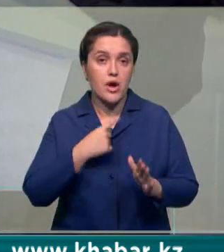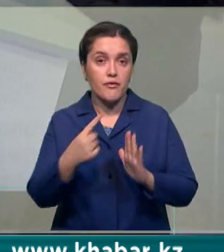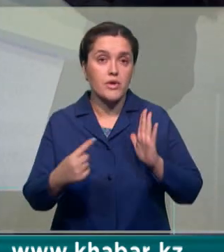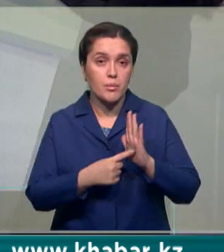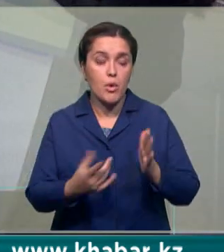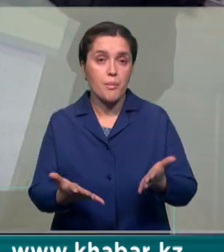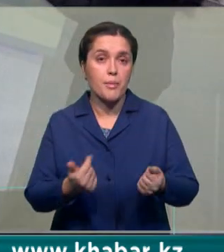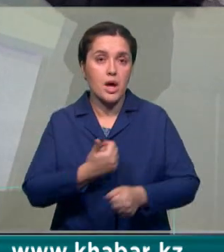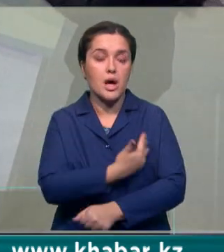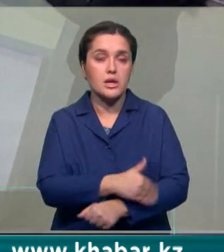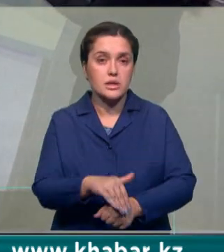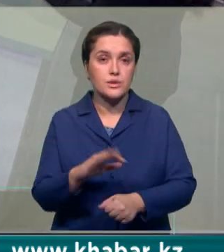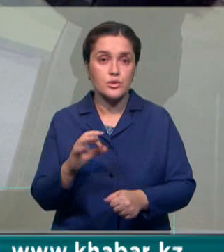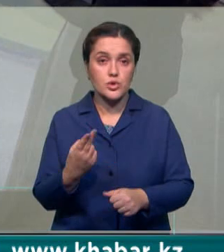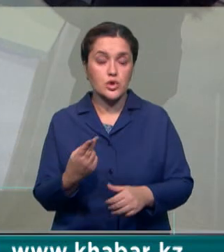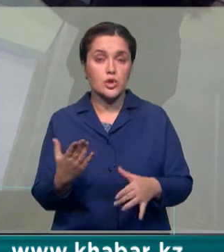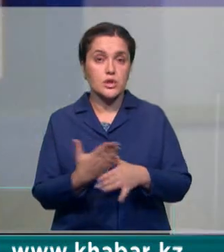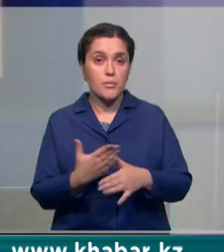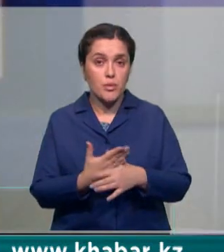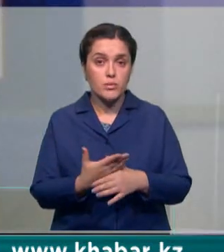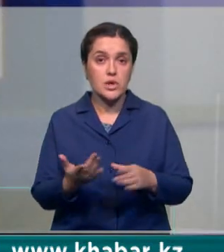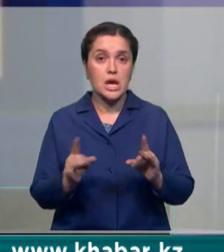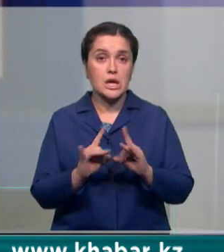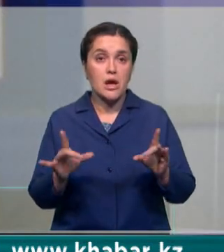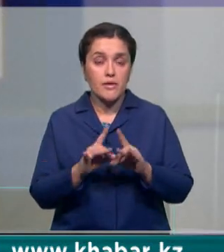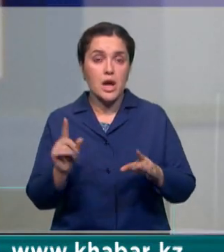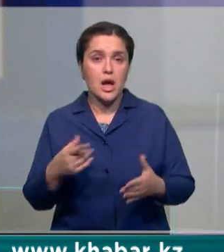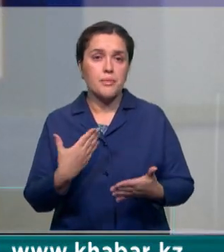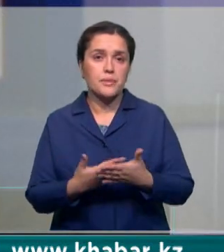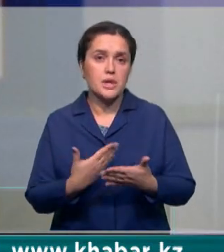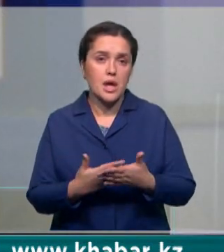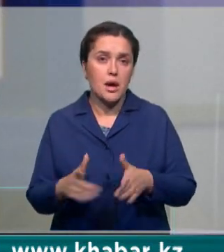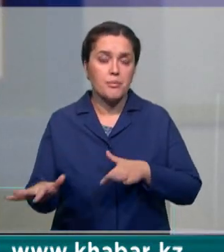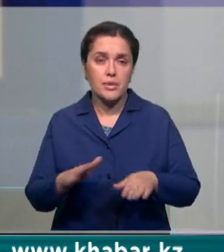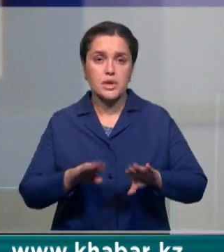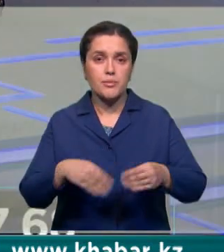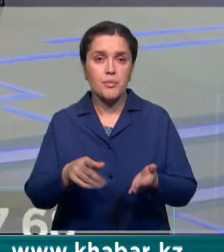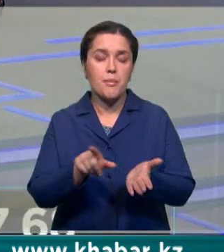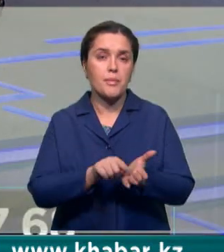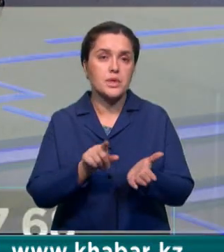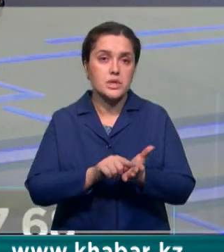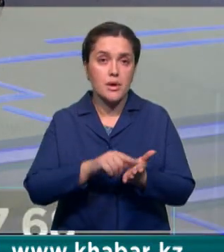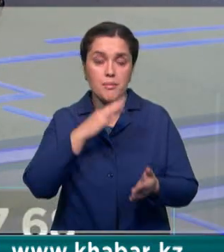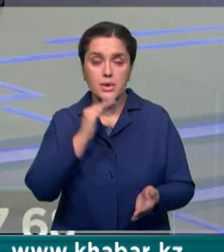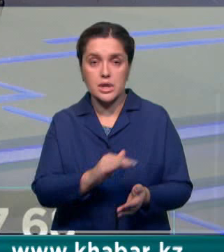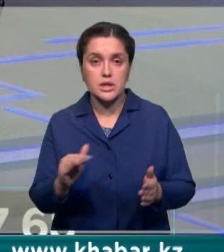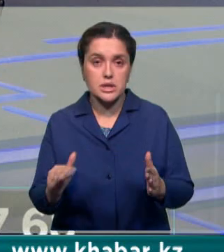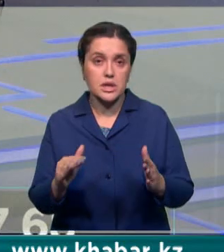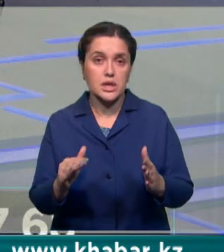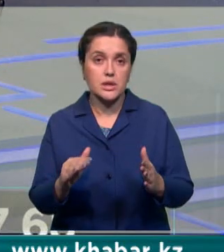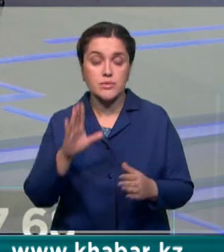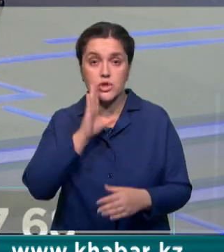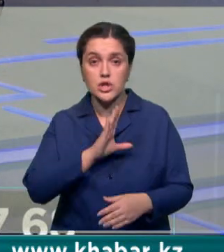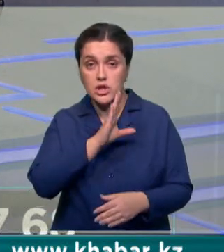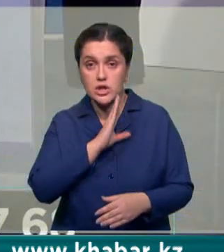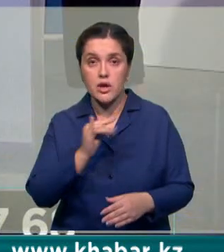из актуальнейших вопросов получения адресной социальной помощи. Говорили и о предполагаемом механизме выдачи пособия